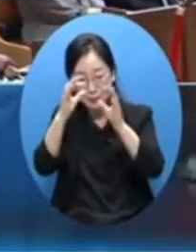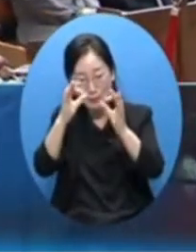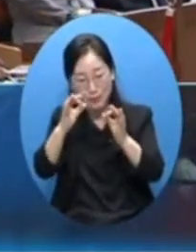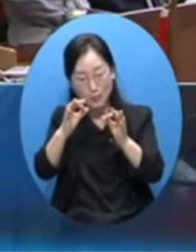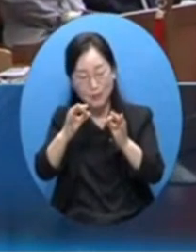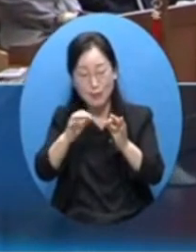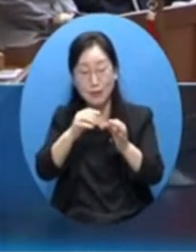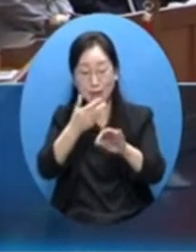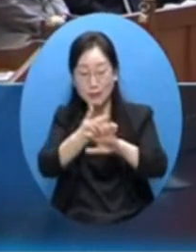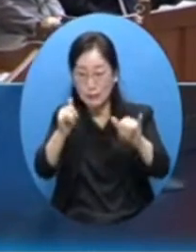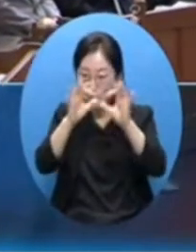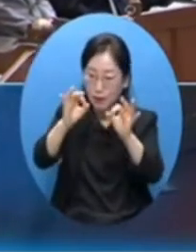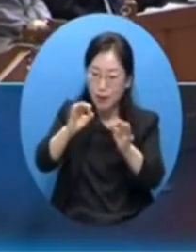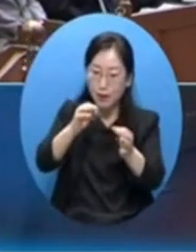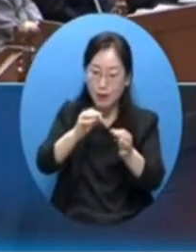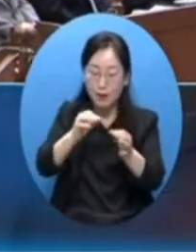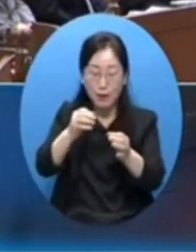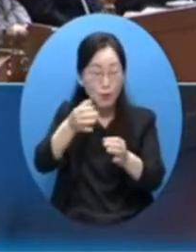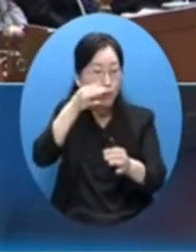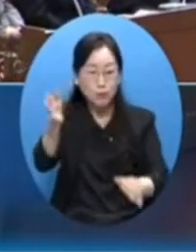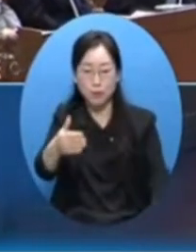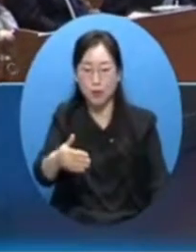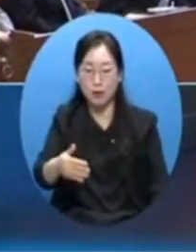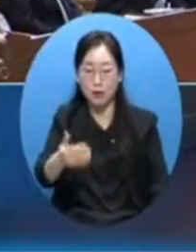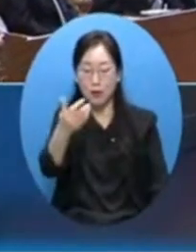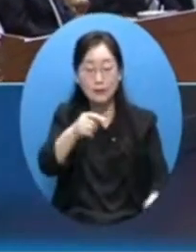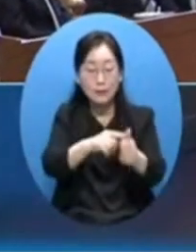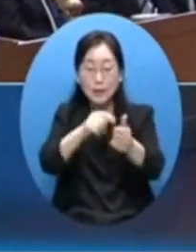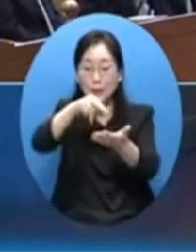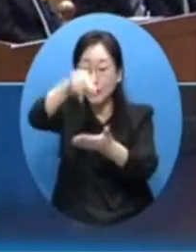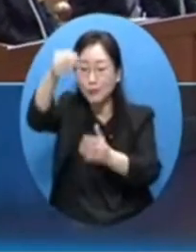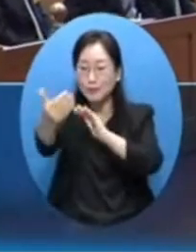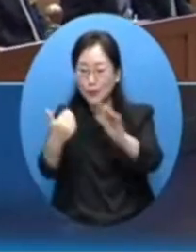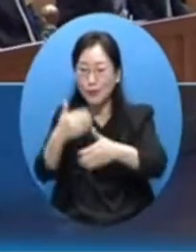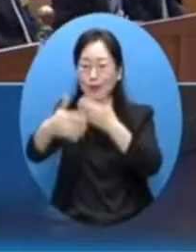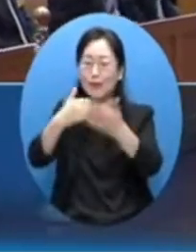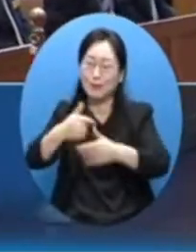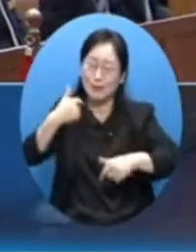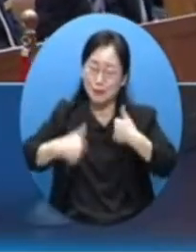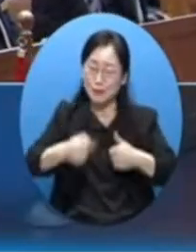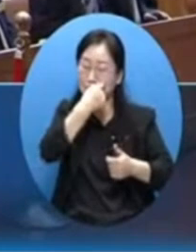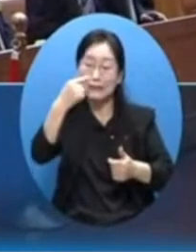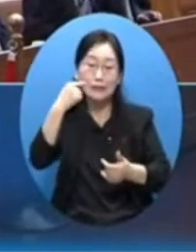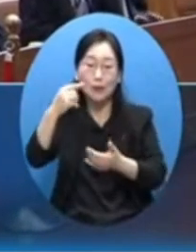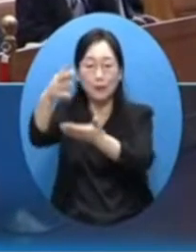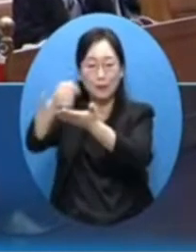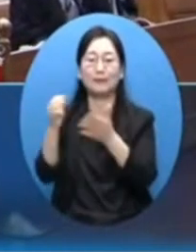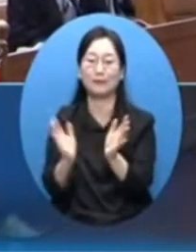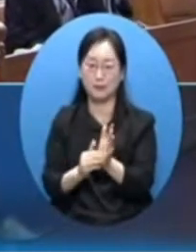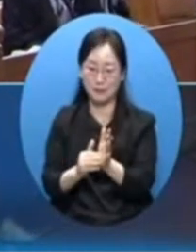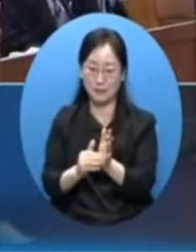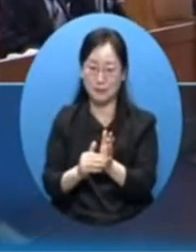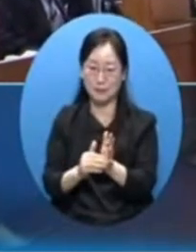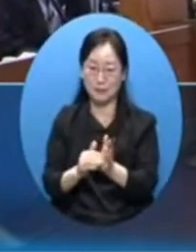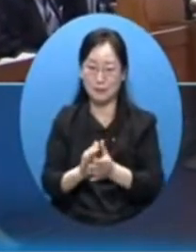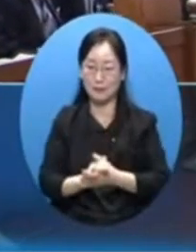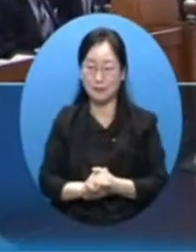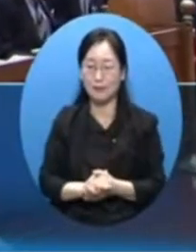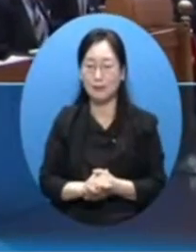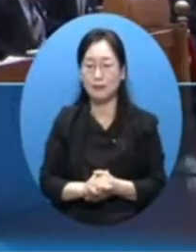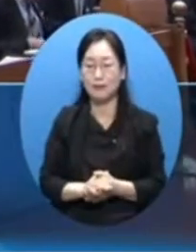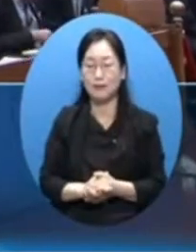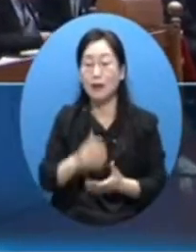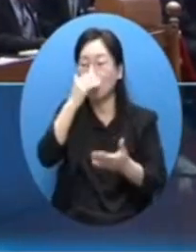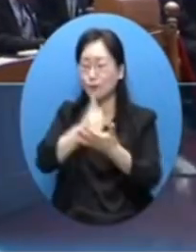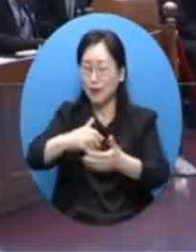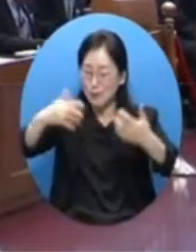아니하였느니라. 그는 옮겨지기 전에 하나님을 기쁘시게 하는 자라는 증거를 받았느니라. 그